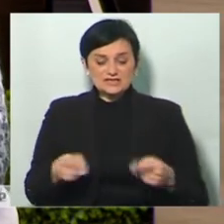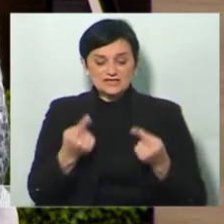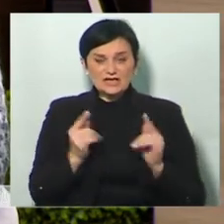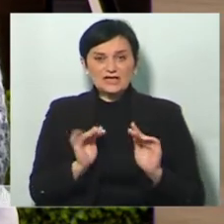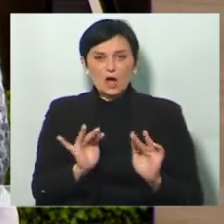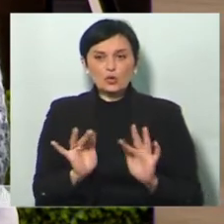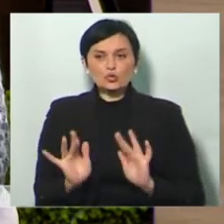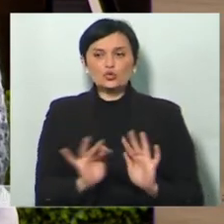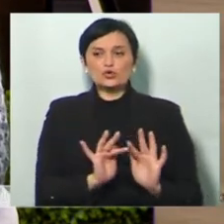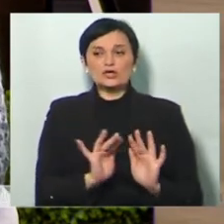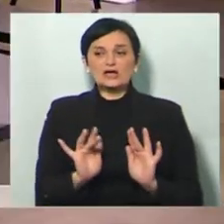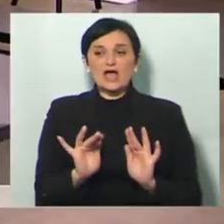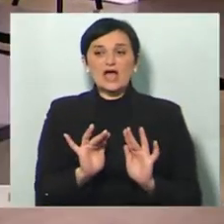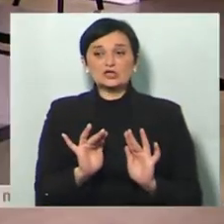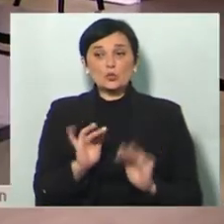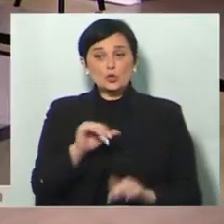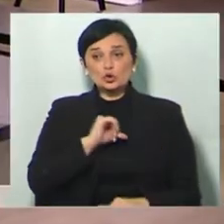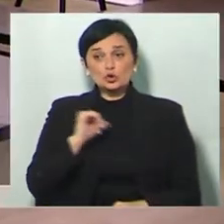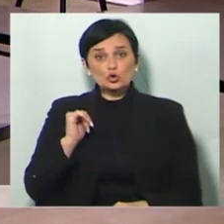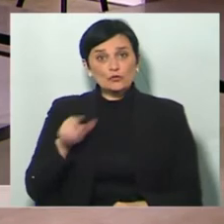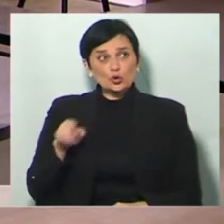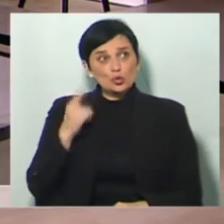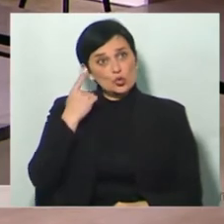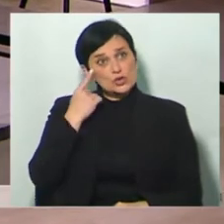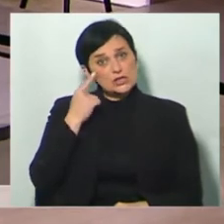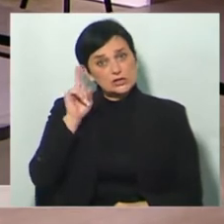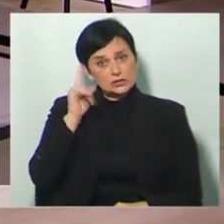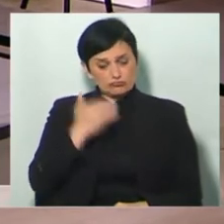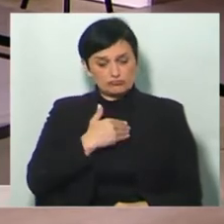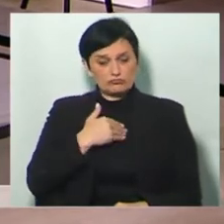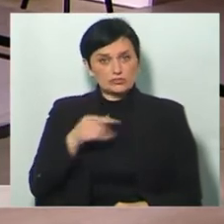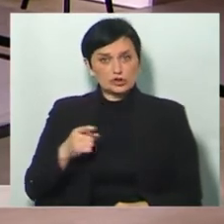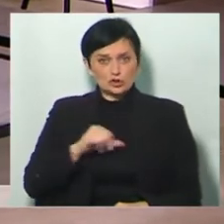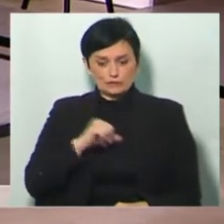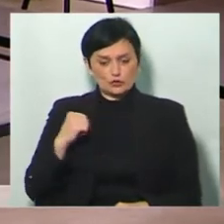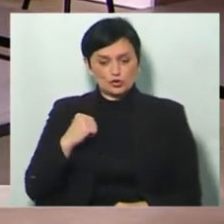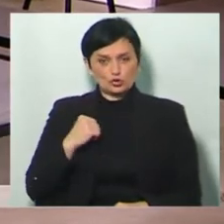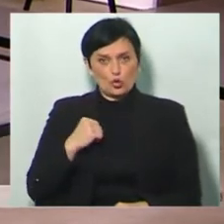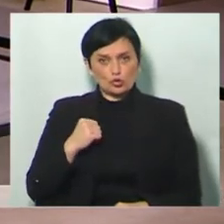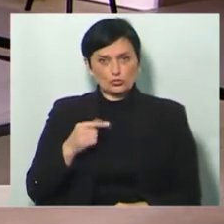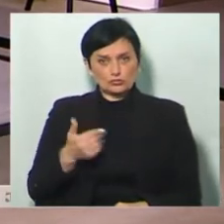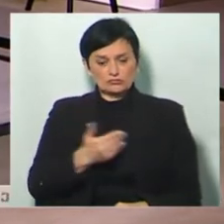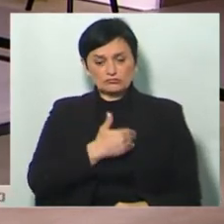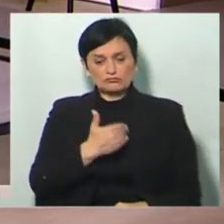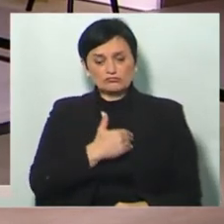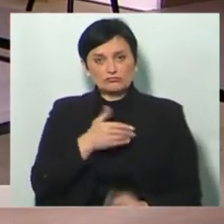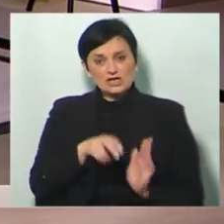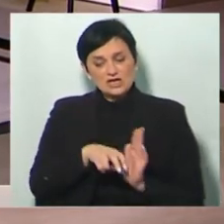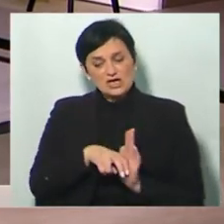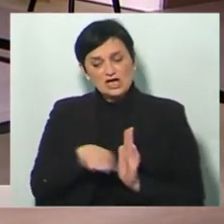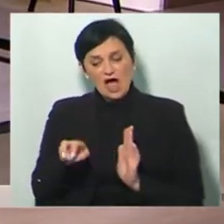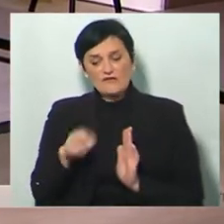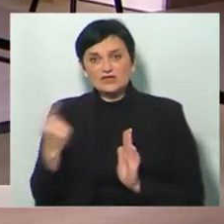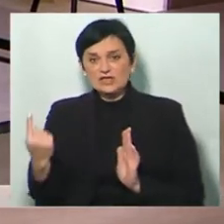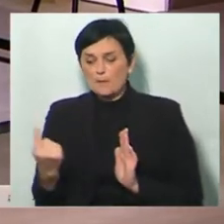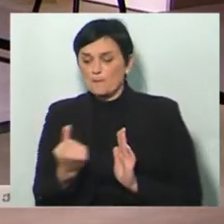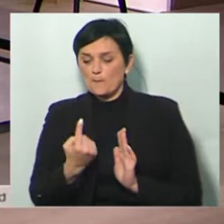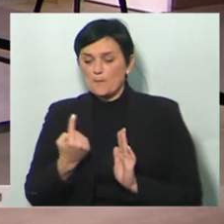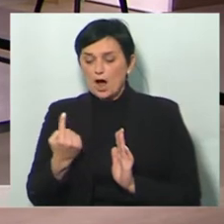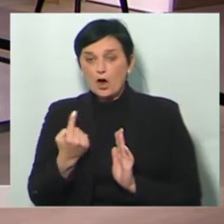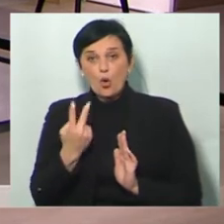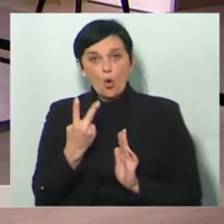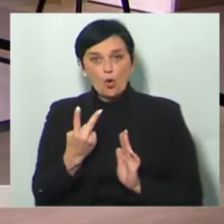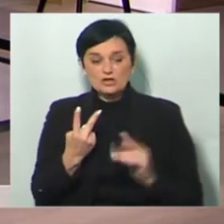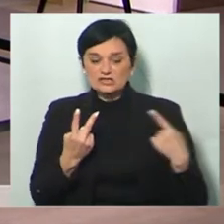განხორციელებული ქმედება. Ანუ ინიციატორია თითქოს თვითონ განმარტოვდა. განმარტოვდა, ანუ ის გავიდა თითქოს მარტოობაში. Ეს